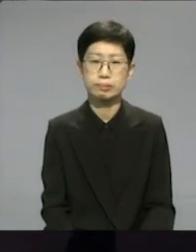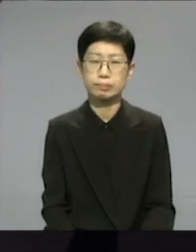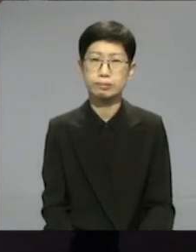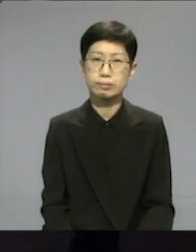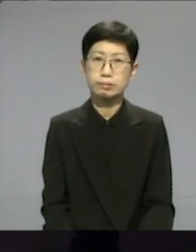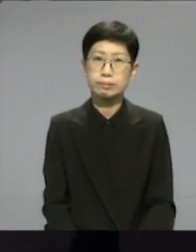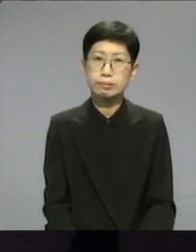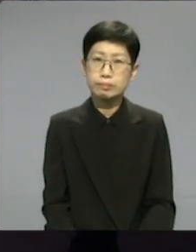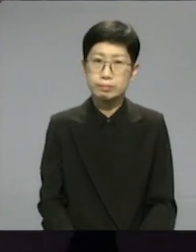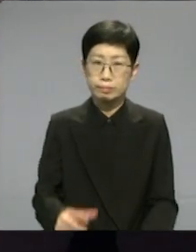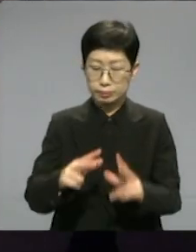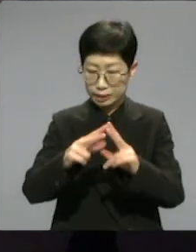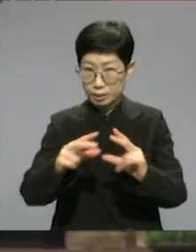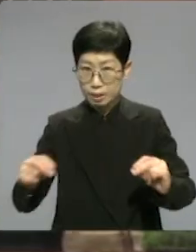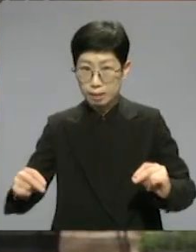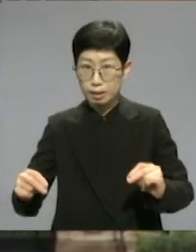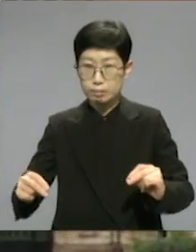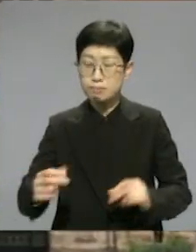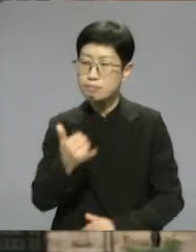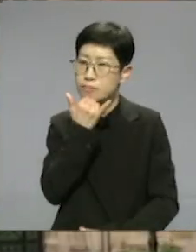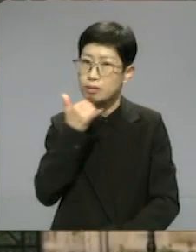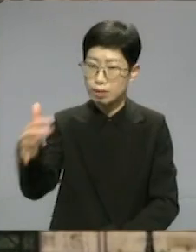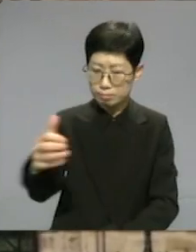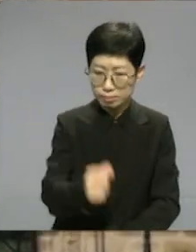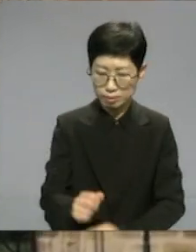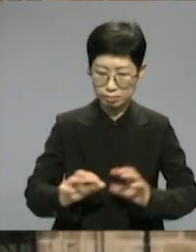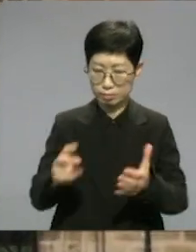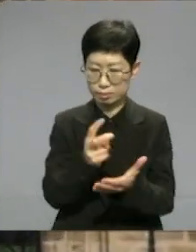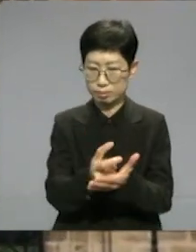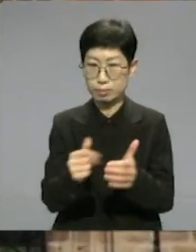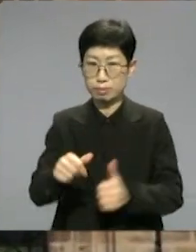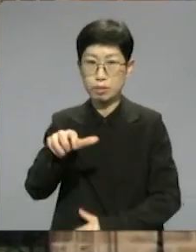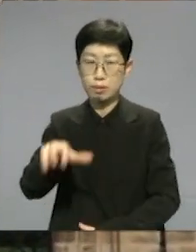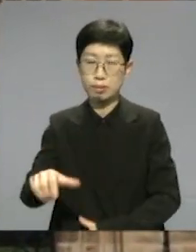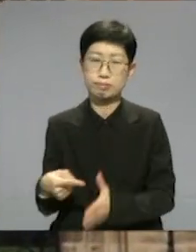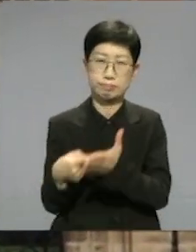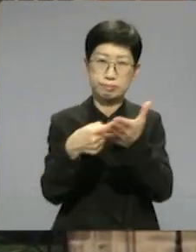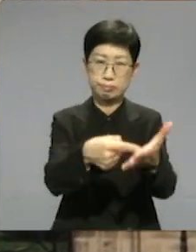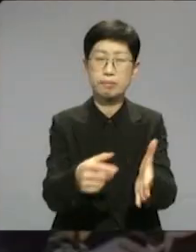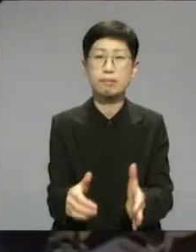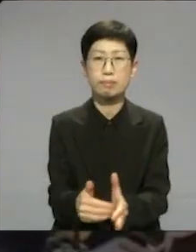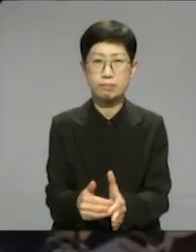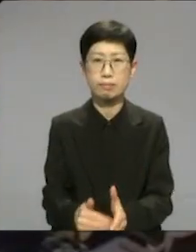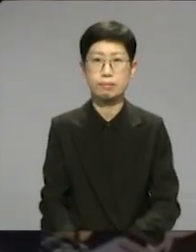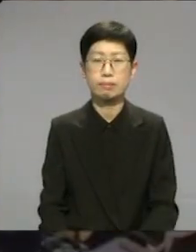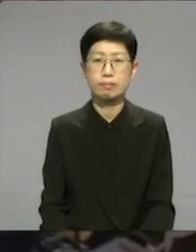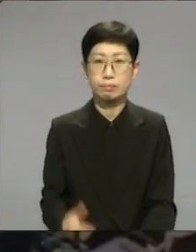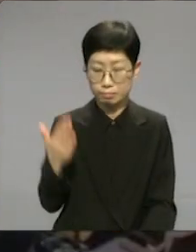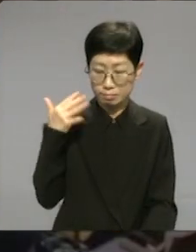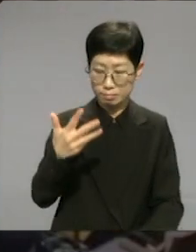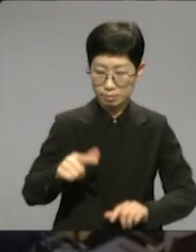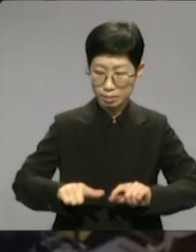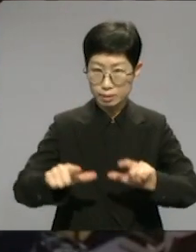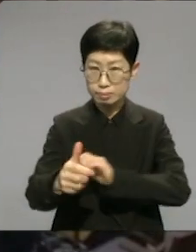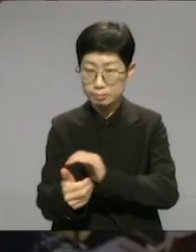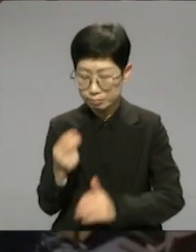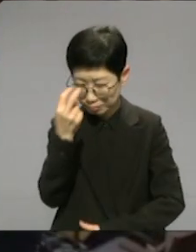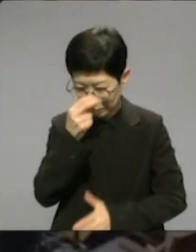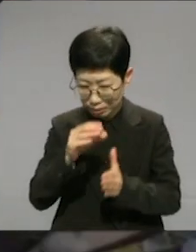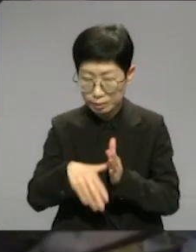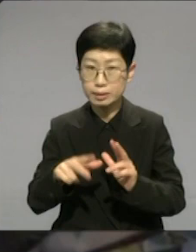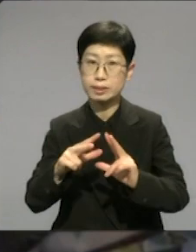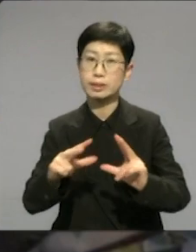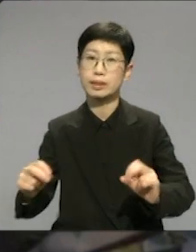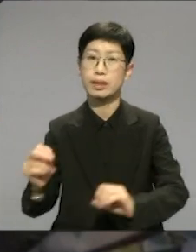중남미의 국가 니카라과가 독일 정부를 국제 사법재판소 ICJ에 제소했습니다. 지난 8일 예비심리에서